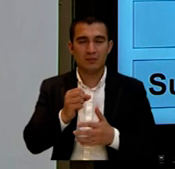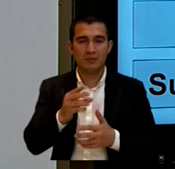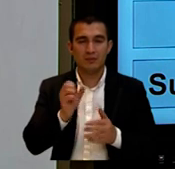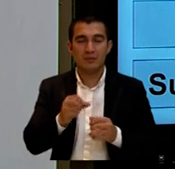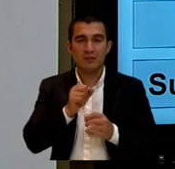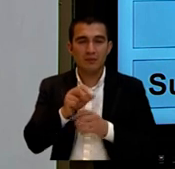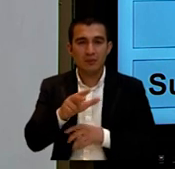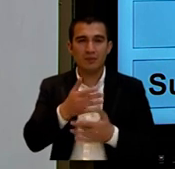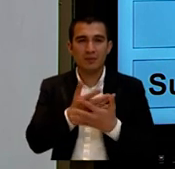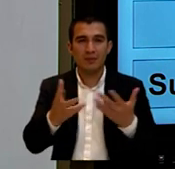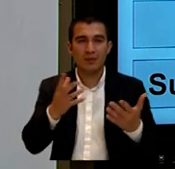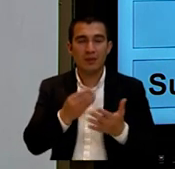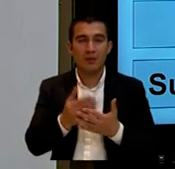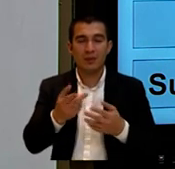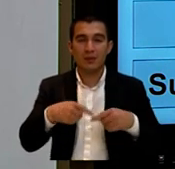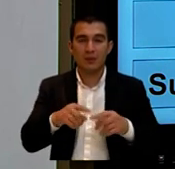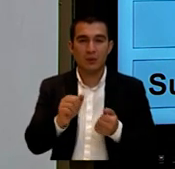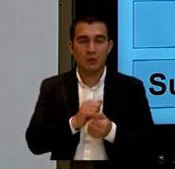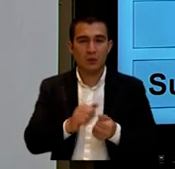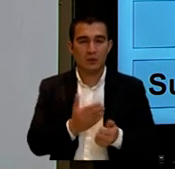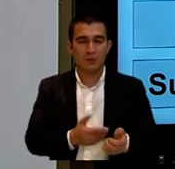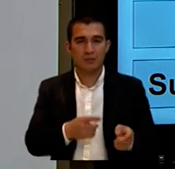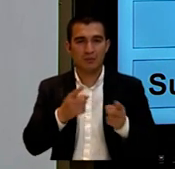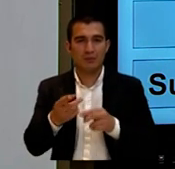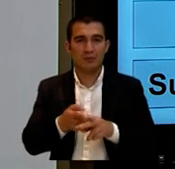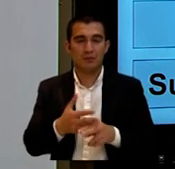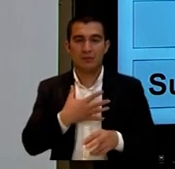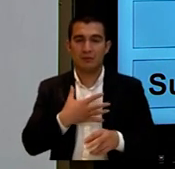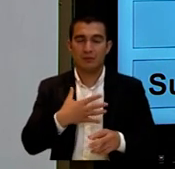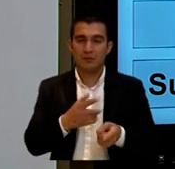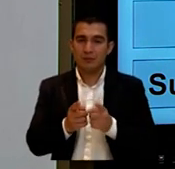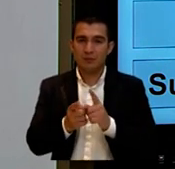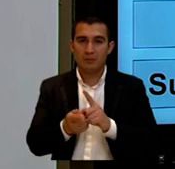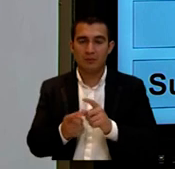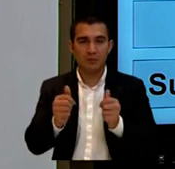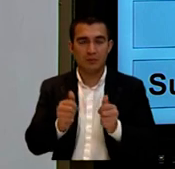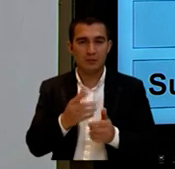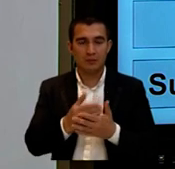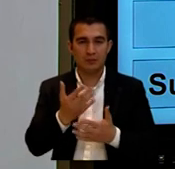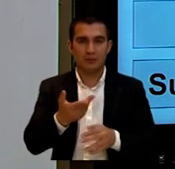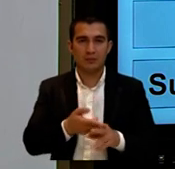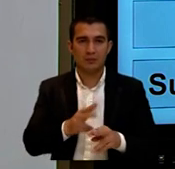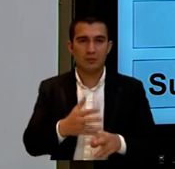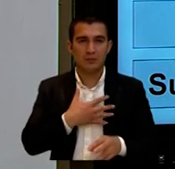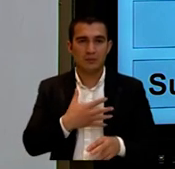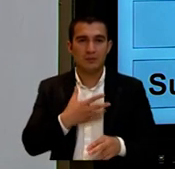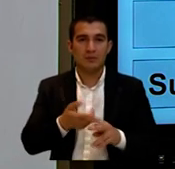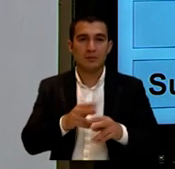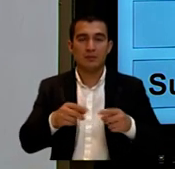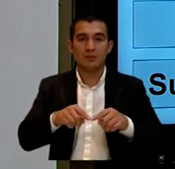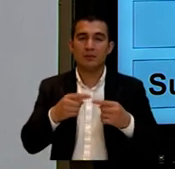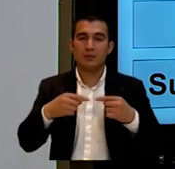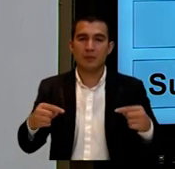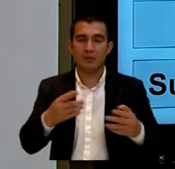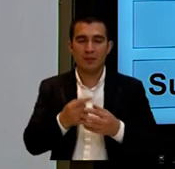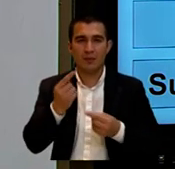құрықты еші өтші мұнасабаатты білен ұпкәнің әфәсәліш орғелларының түзіліншінің мүреккәбләшегі, Яны оларда мәйді,